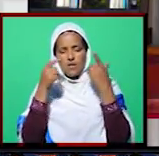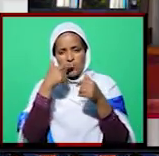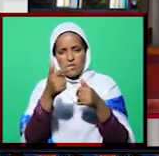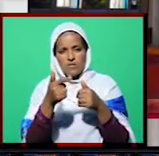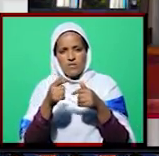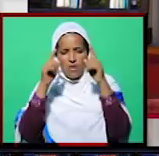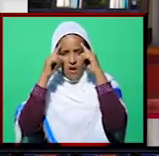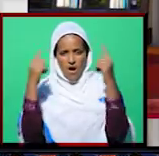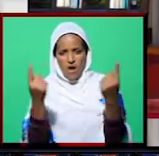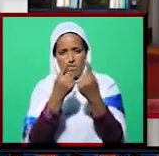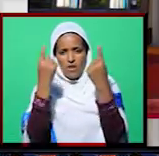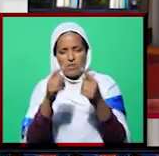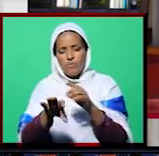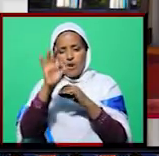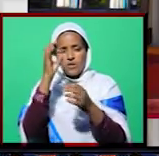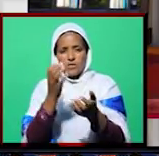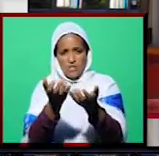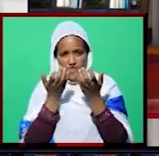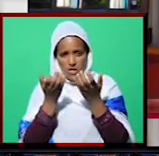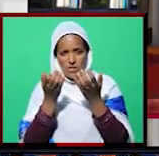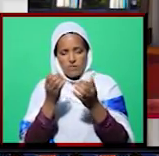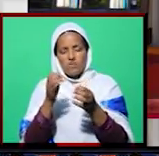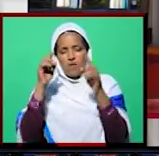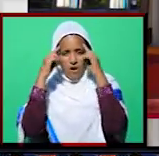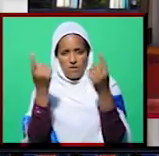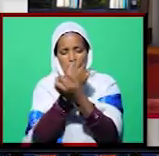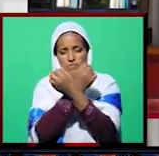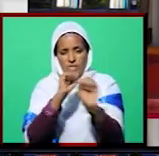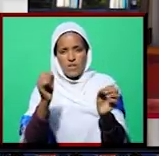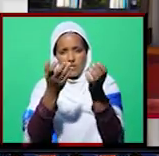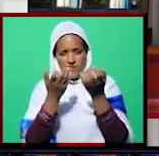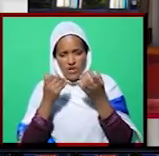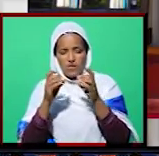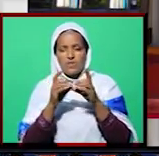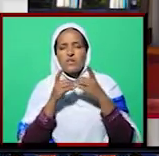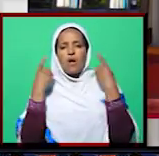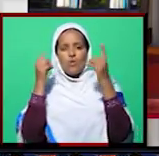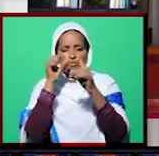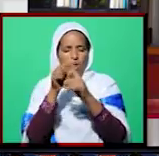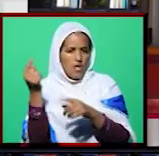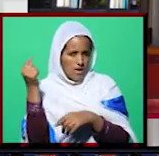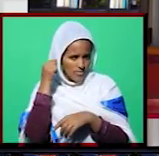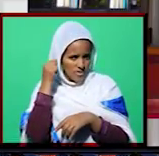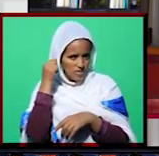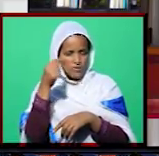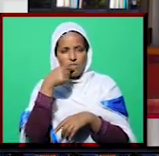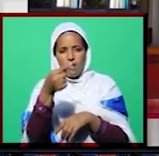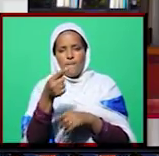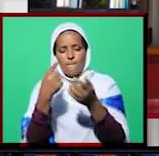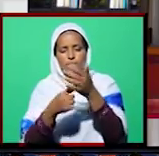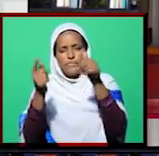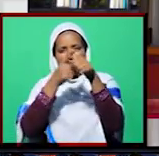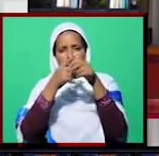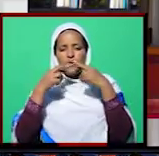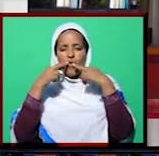ለካህን። ስርየተ ኃጢአት እንድታገኝ ከፈለክ፣ ኃጢአት እንዲሰረይልህ ከፈለክ የካህኑን ቃል አድምጥ